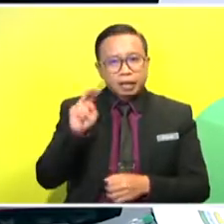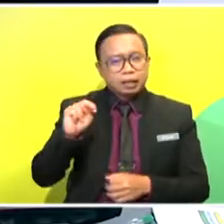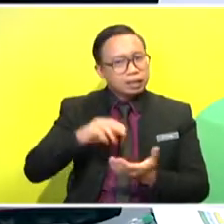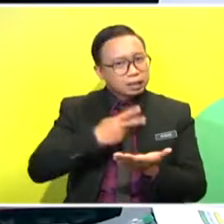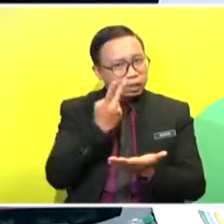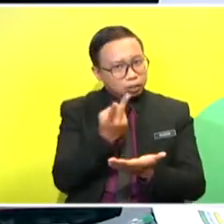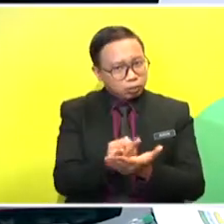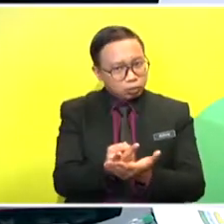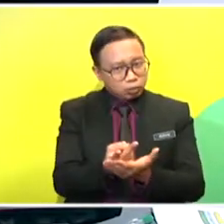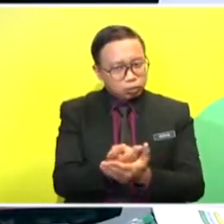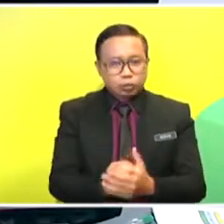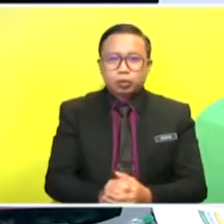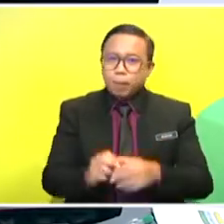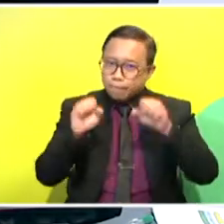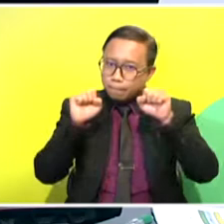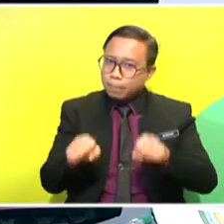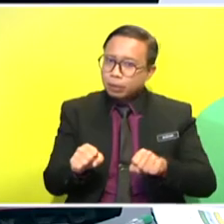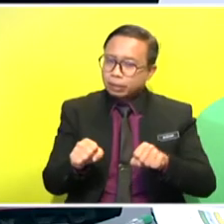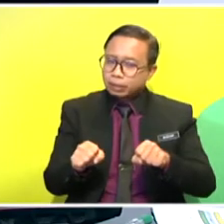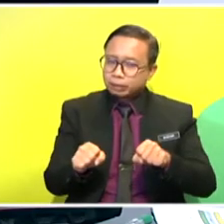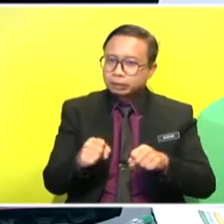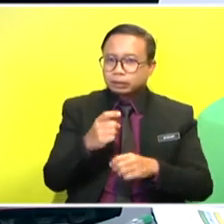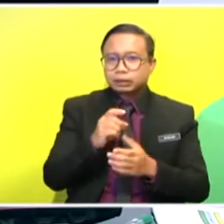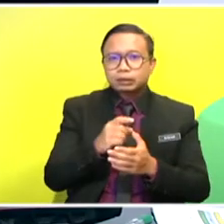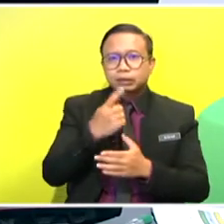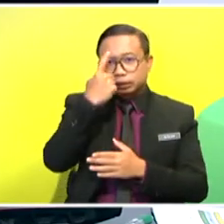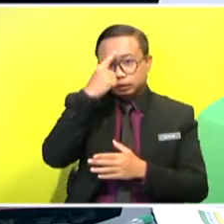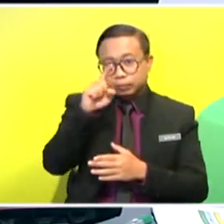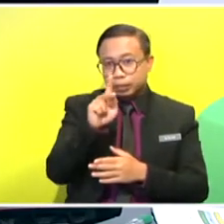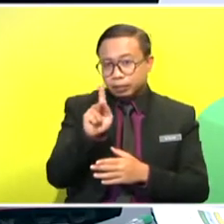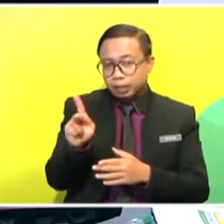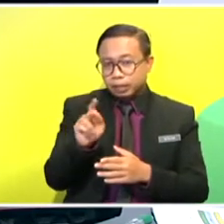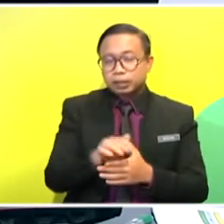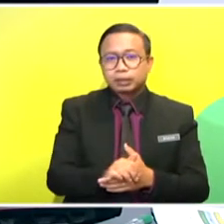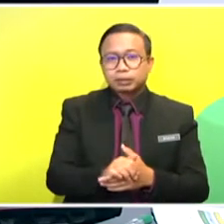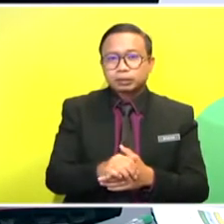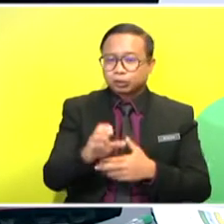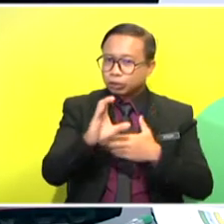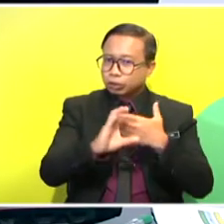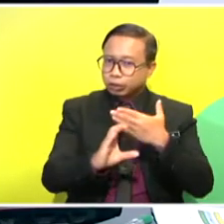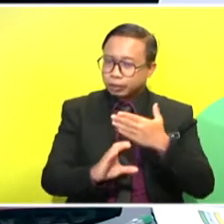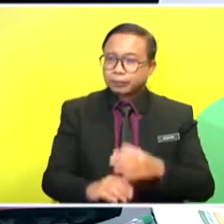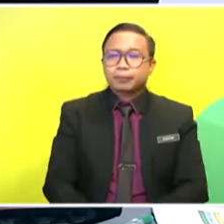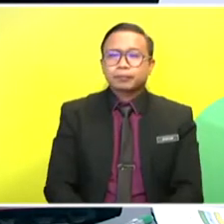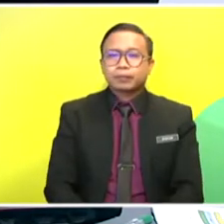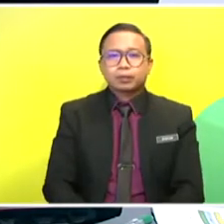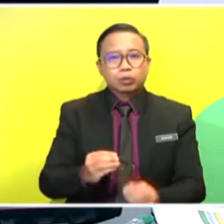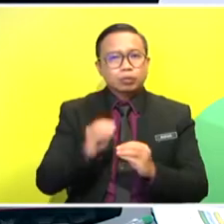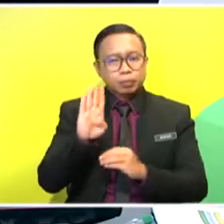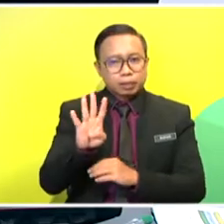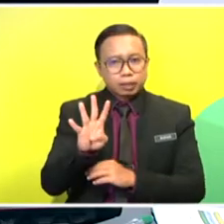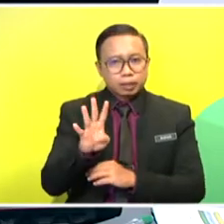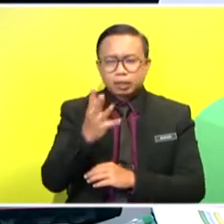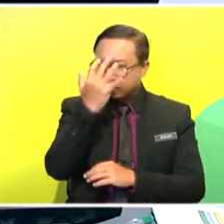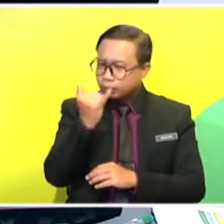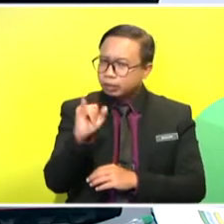terjatuh dan juga itu boleh mengakibatkan kecederaan. Okey, yang terakhir. Boleh. Nombor 4. Kenapa kita dilarang makan